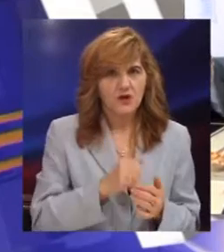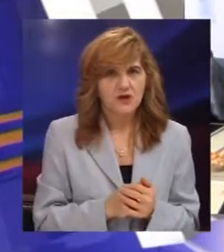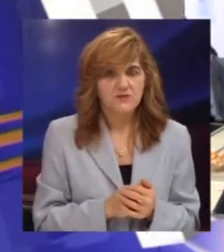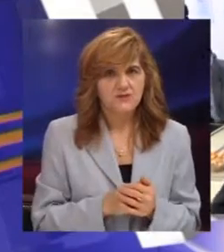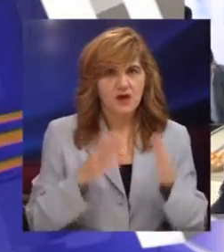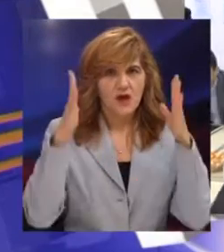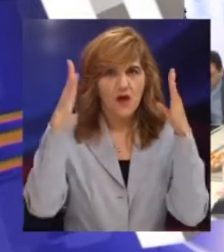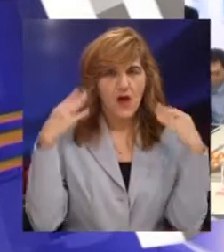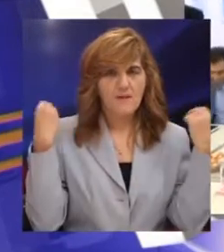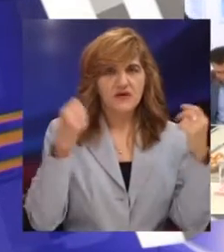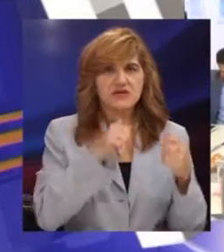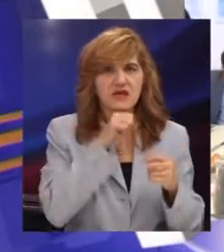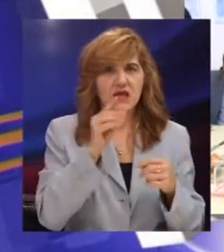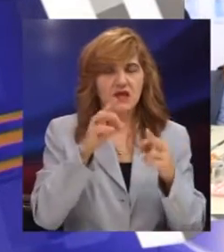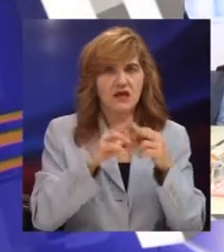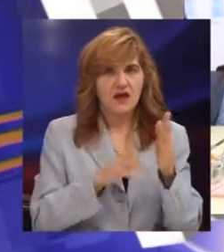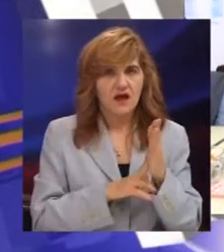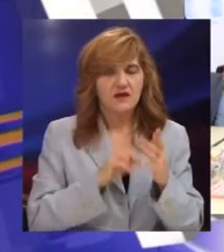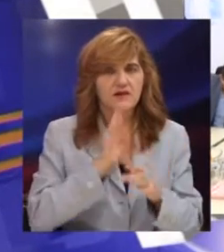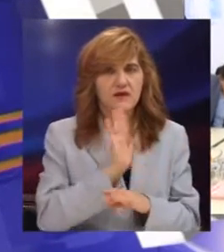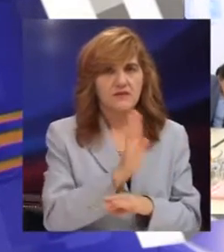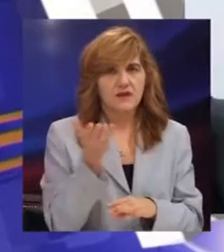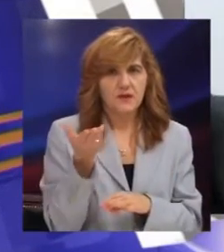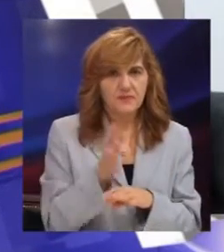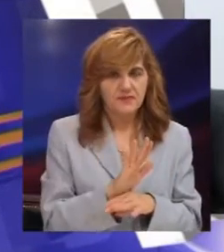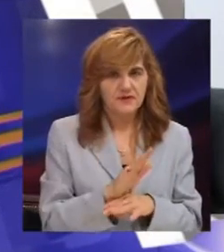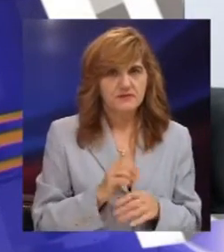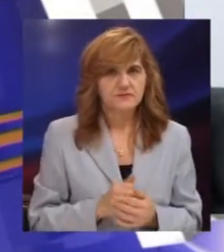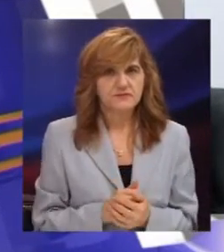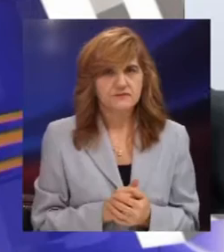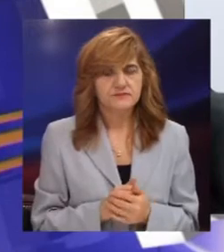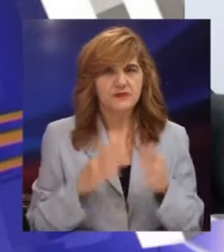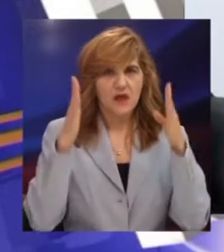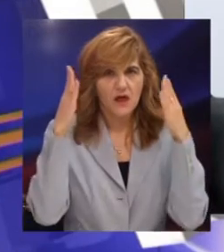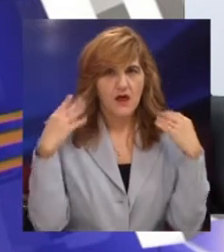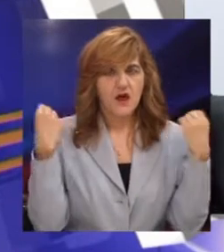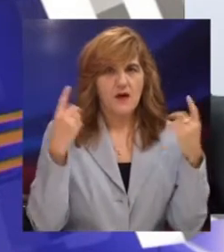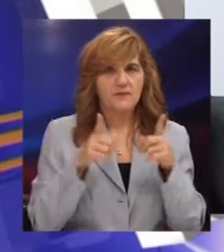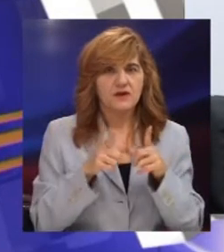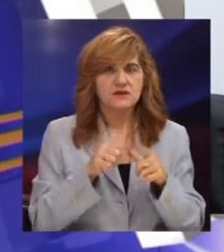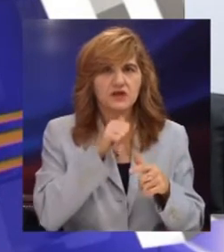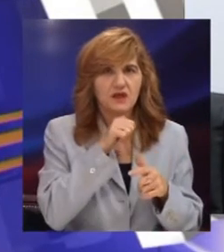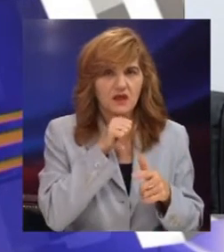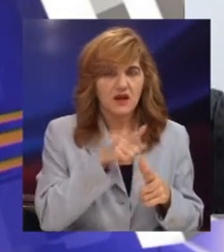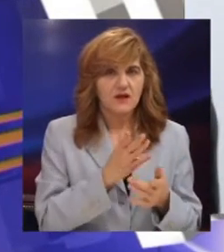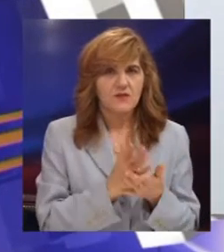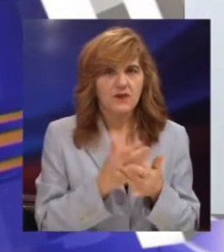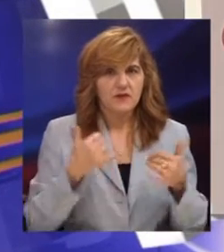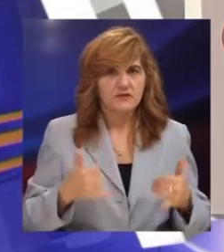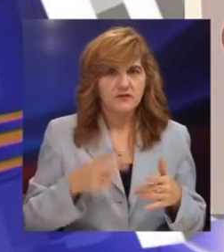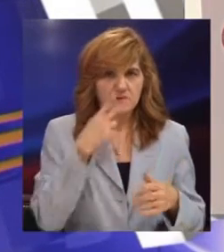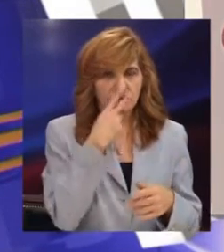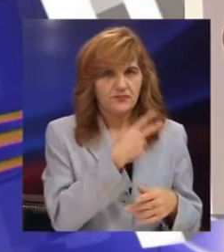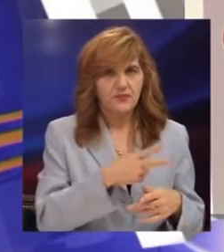Delegacija ambasade Republike Iran, predvođena njegovom ekscelencijom Maidom Fahimom Pour, ambasadorom Irana u Republici Srbiji, boravila je